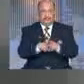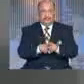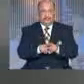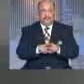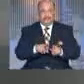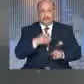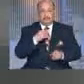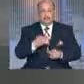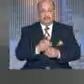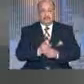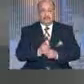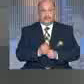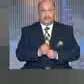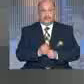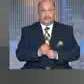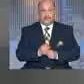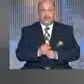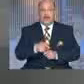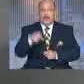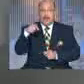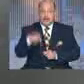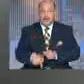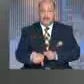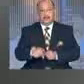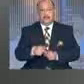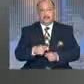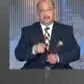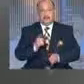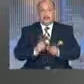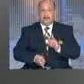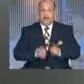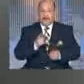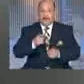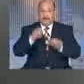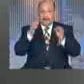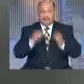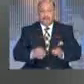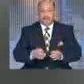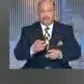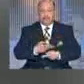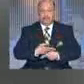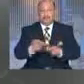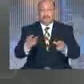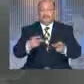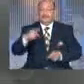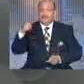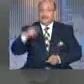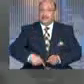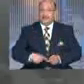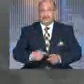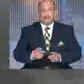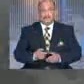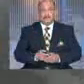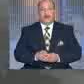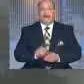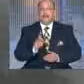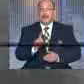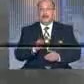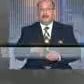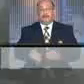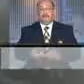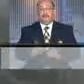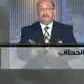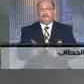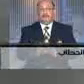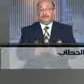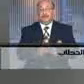يقتضي مزيد من تعميق الأبحاث ومزيد من الاستقراءات والاستنطاقات التي لم تجرى بعد. كما شفتم اليوم لأول